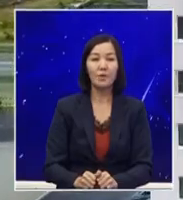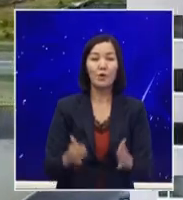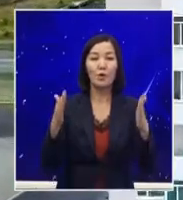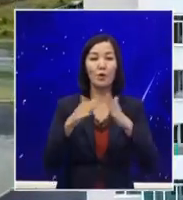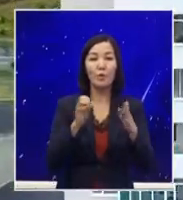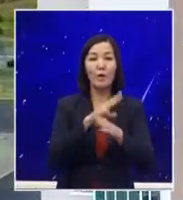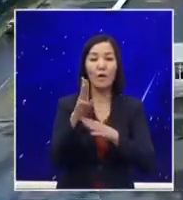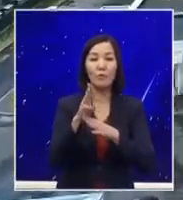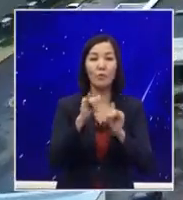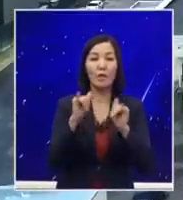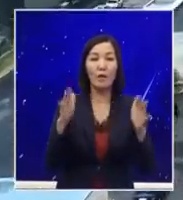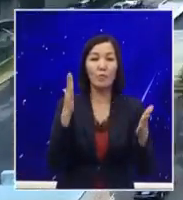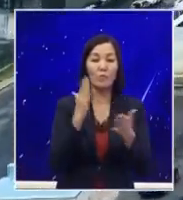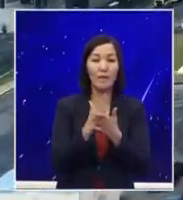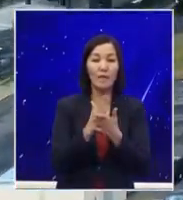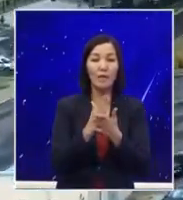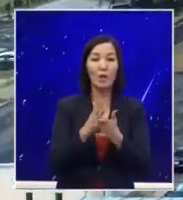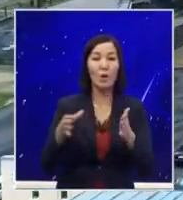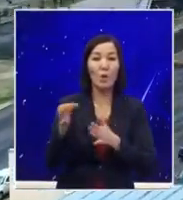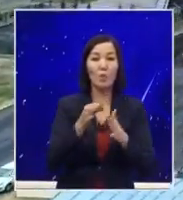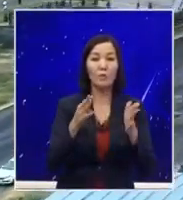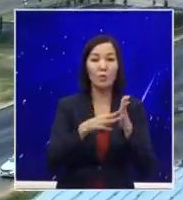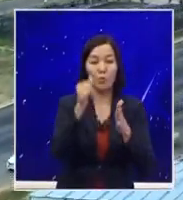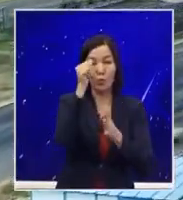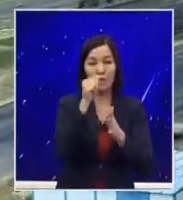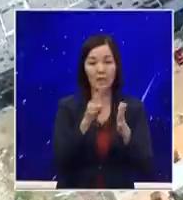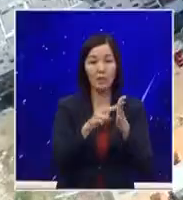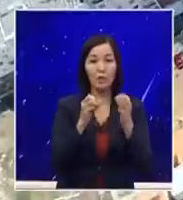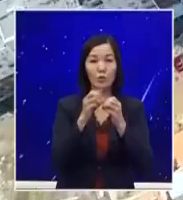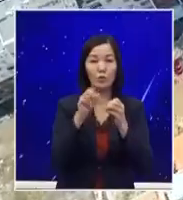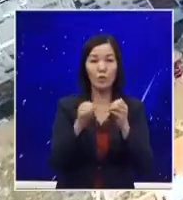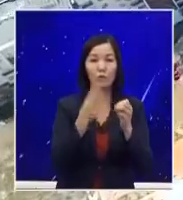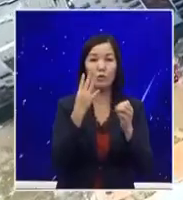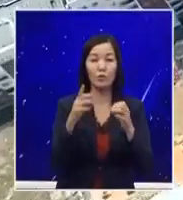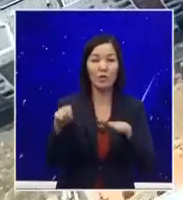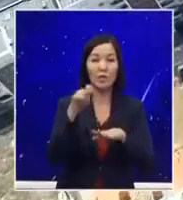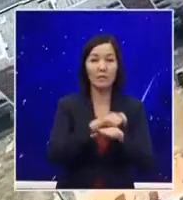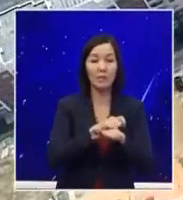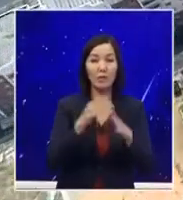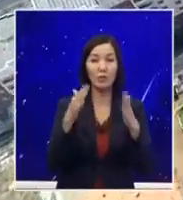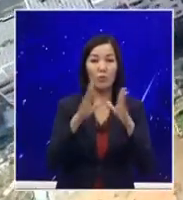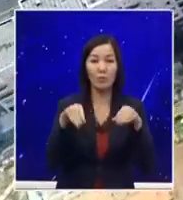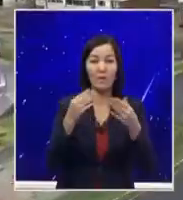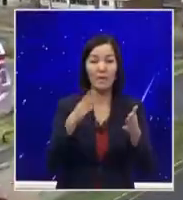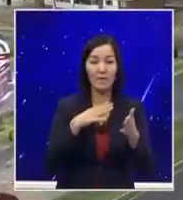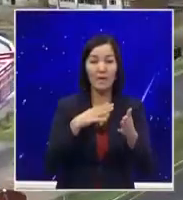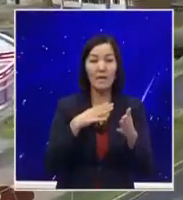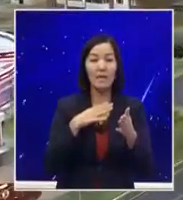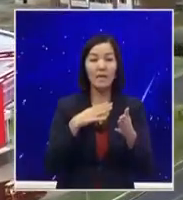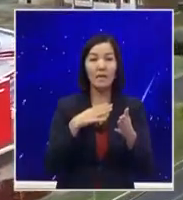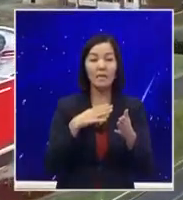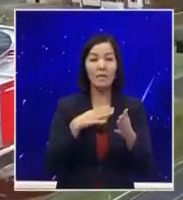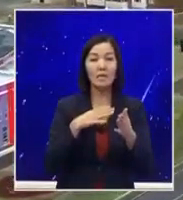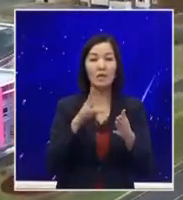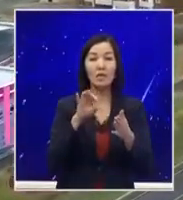Баспанамен қамту ісі де ілгерілеп тұр. Облыста 9 айда 712,4 мың шаршы метр тұрғын үй пайдалануға берілді.